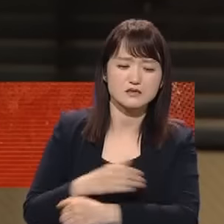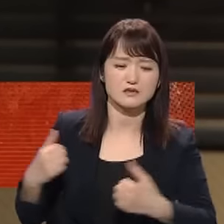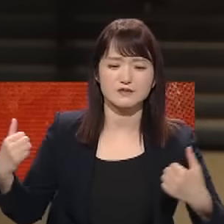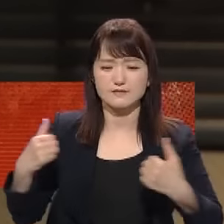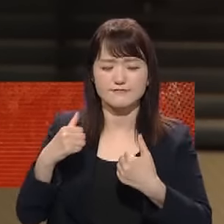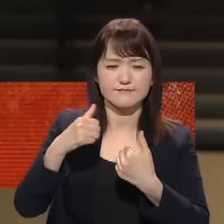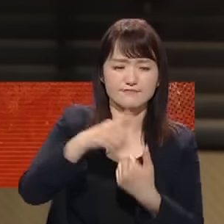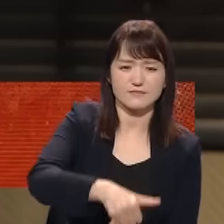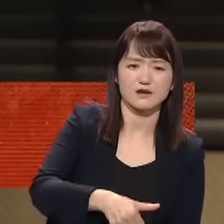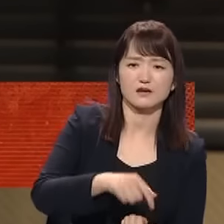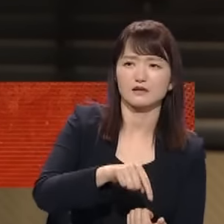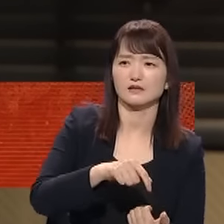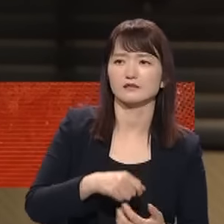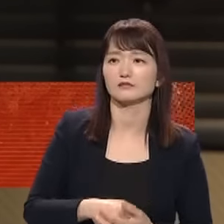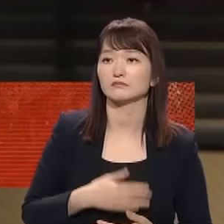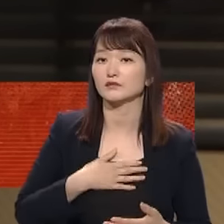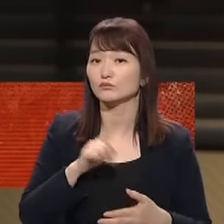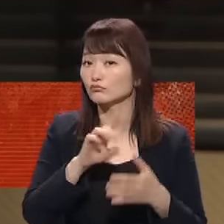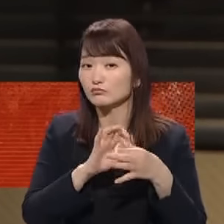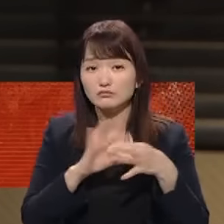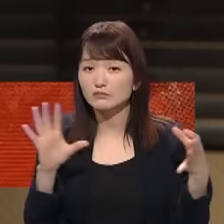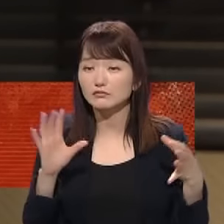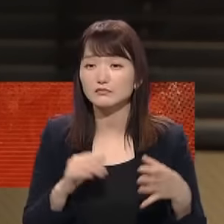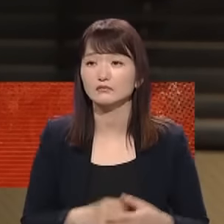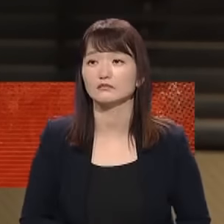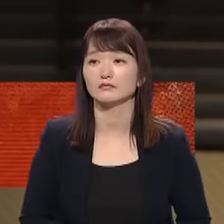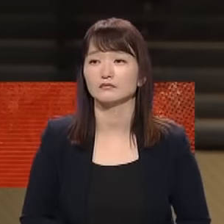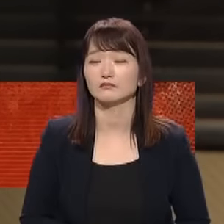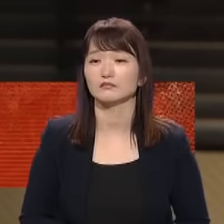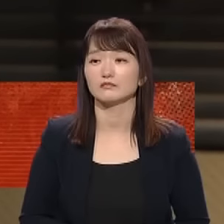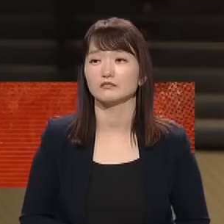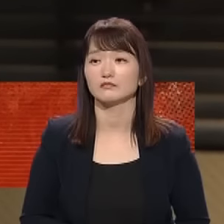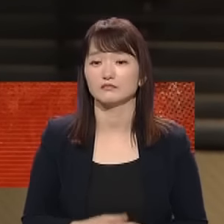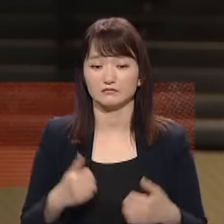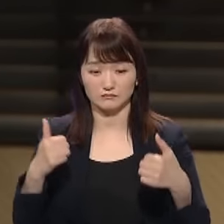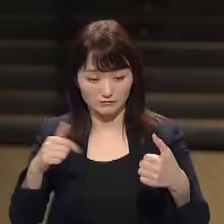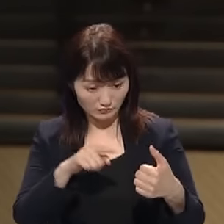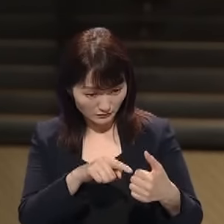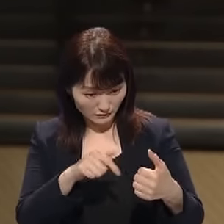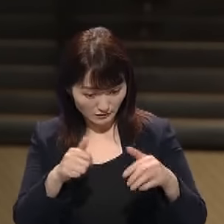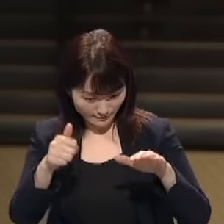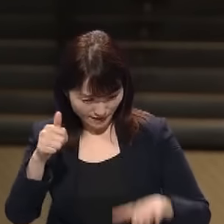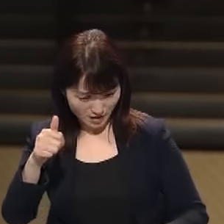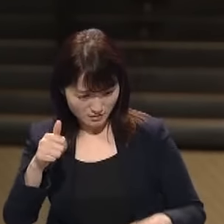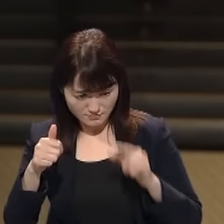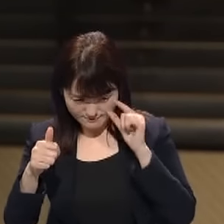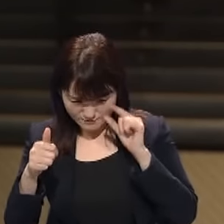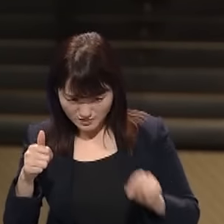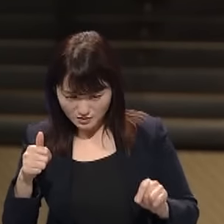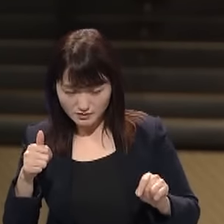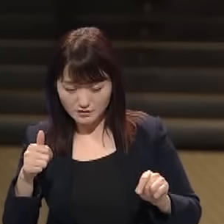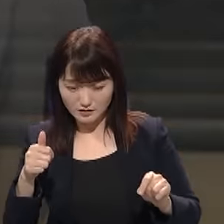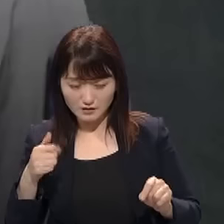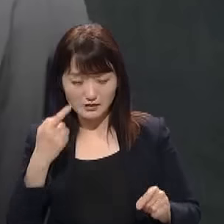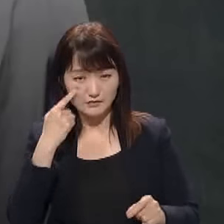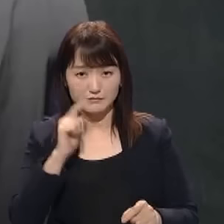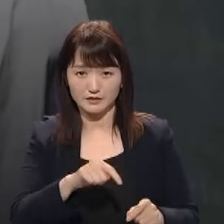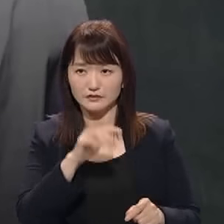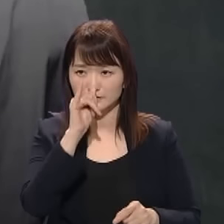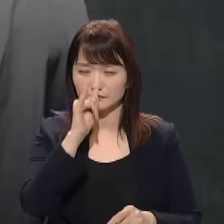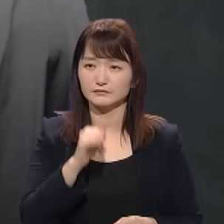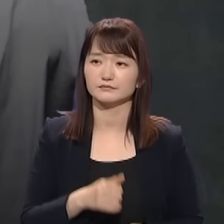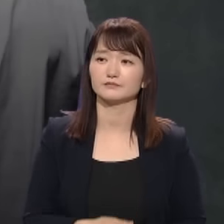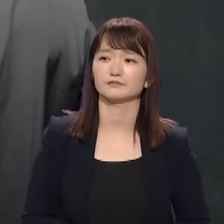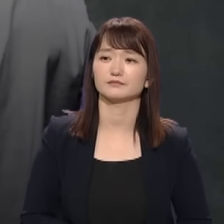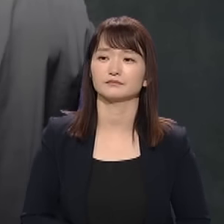찍어 누르려 하는 게. 그게 저랑 무슨 상관이에요? 그래도 저기서 드러나는 거, 상대방을 무조건 아랫사람으로 만들어야만 하는 그런 게 드러난 게 아닌가 그런